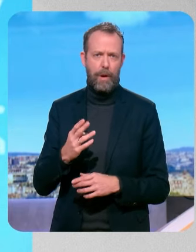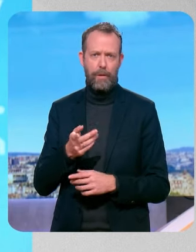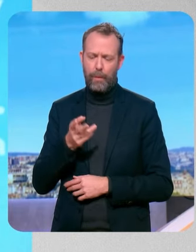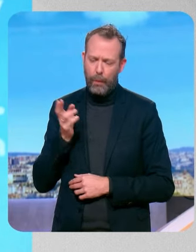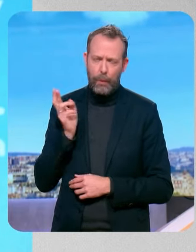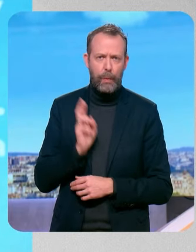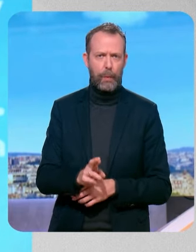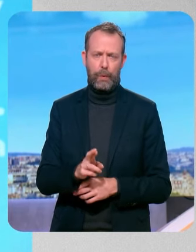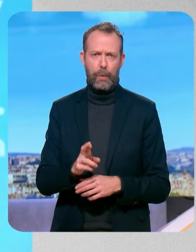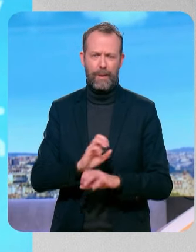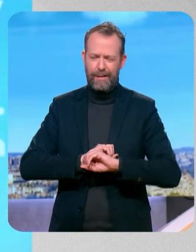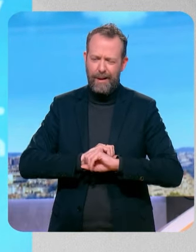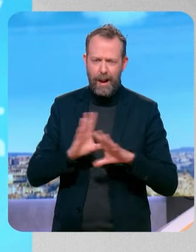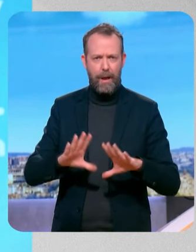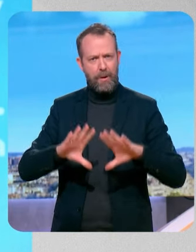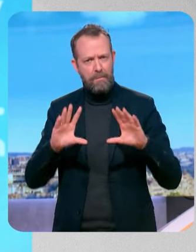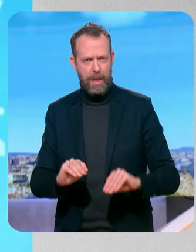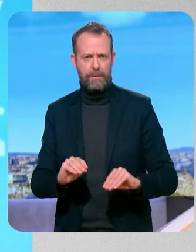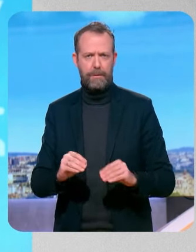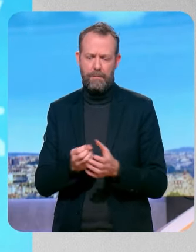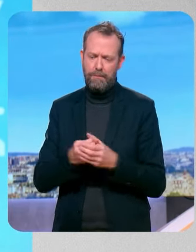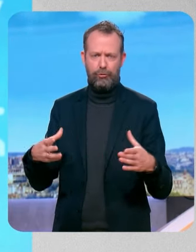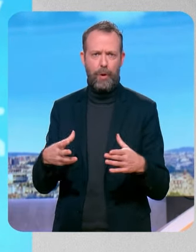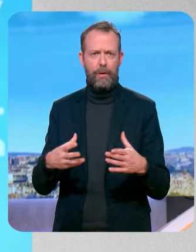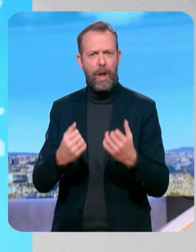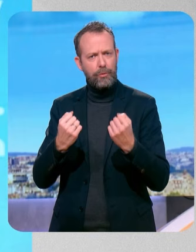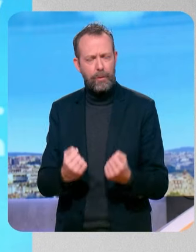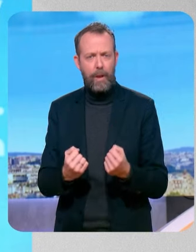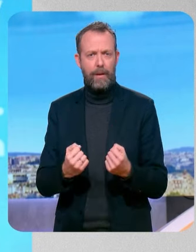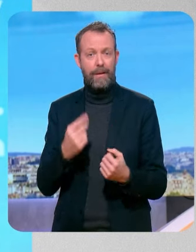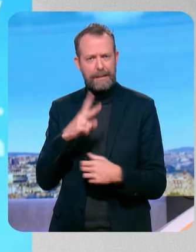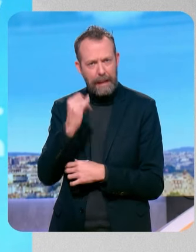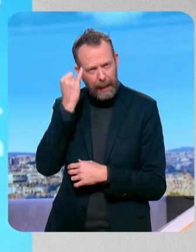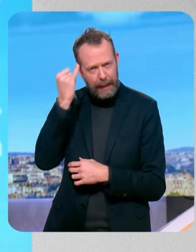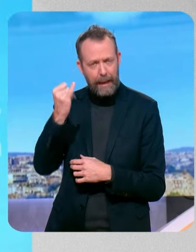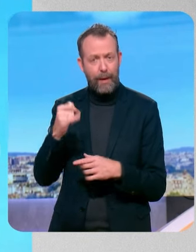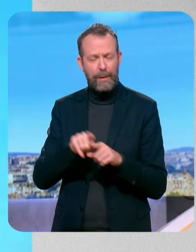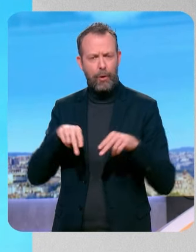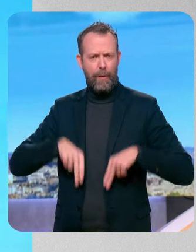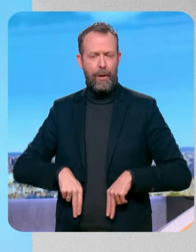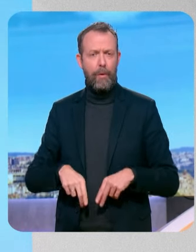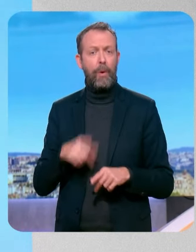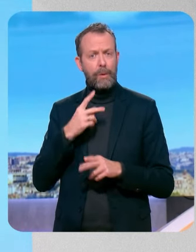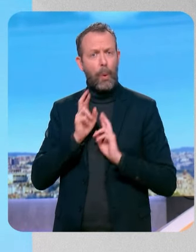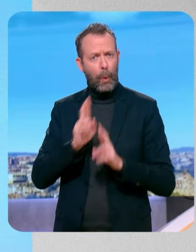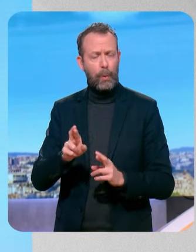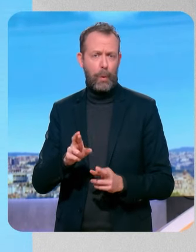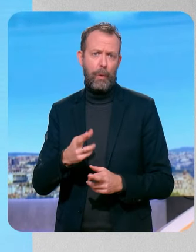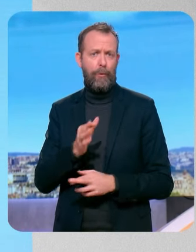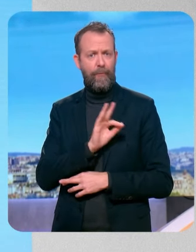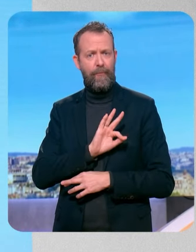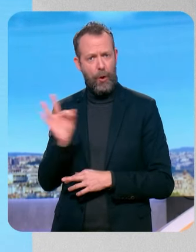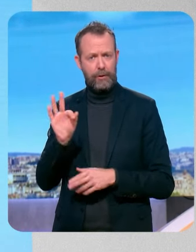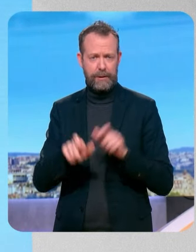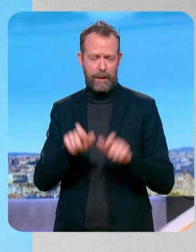remettre d'aplomb la majorité, ses idées et le gouvernement. Et rendre la parole aux Français, la dissolution,